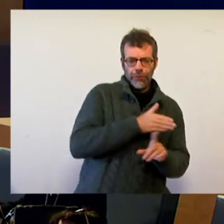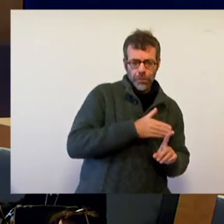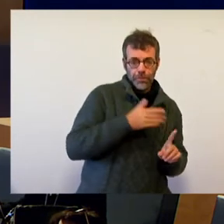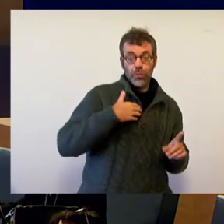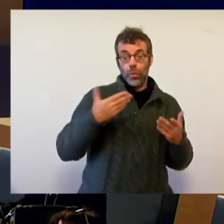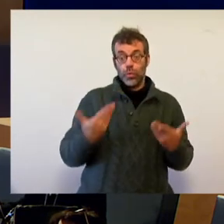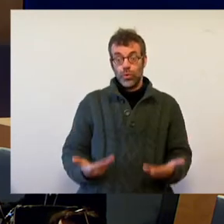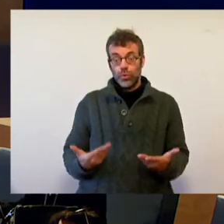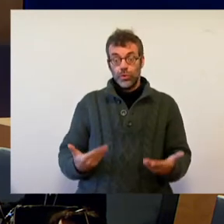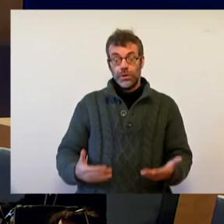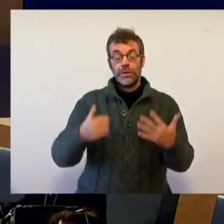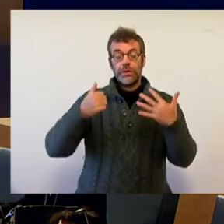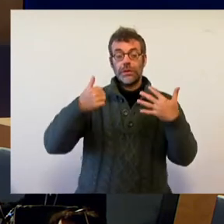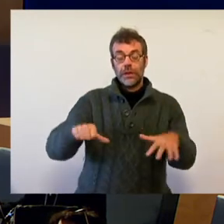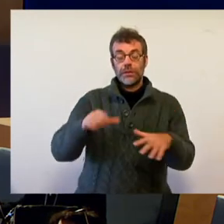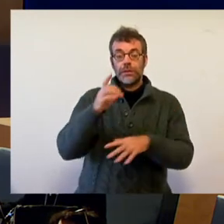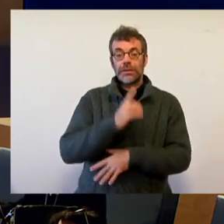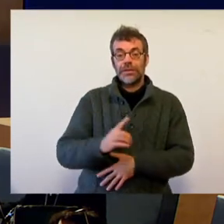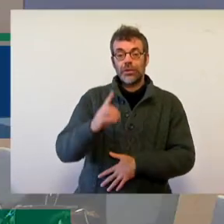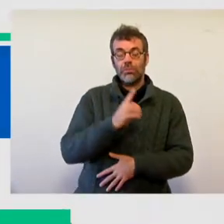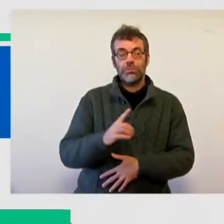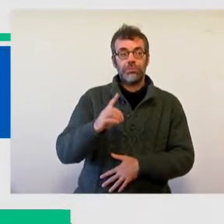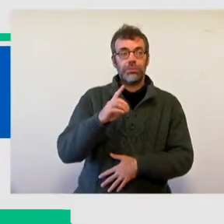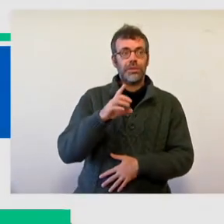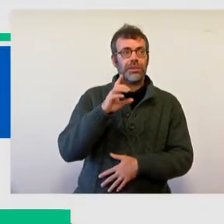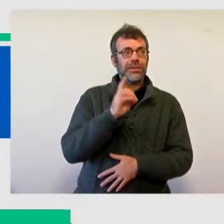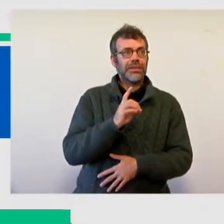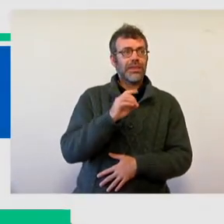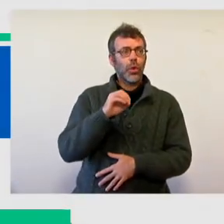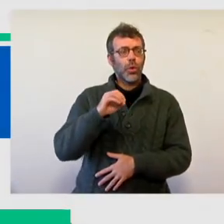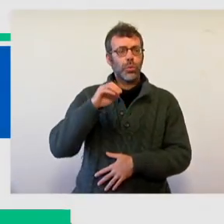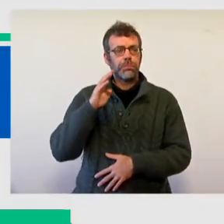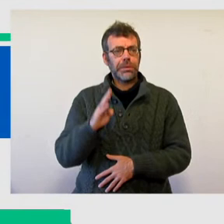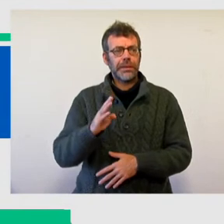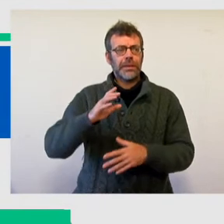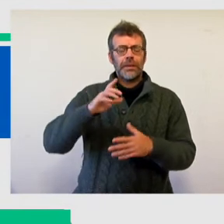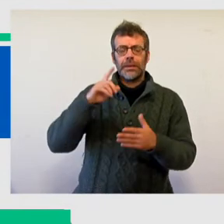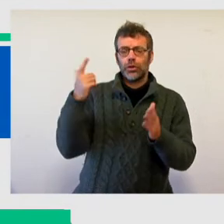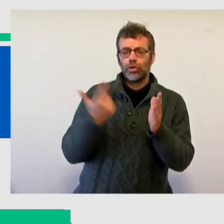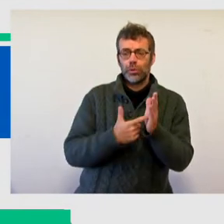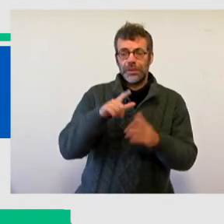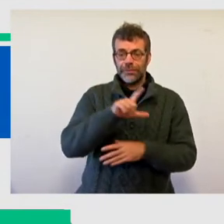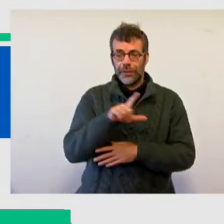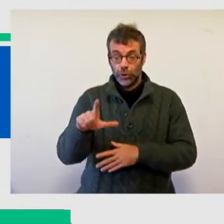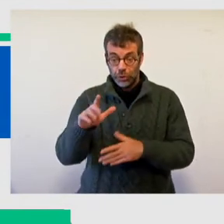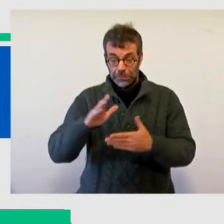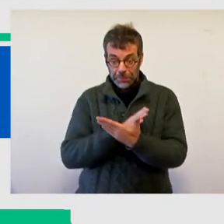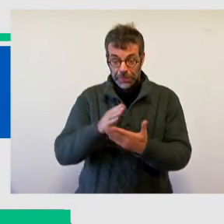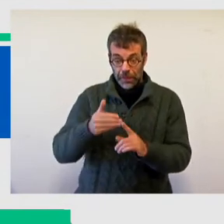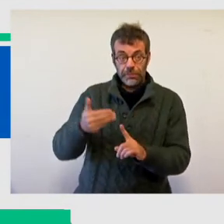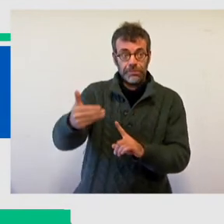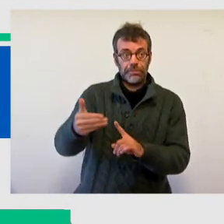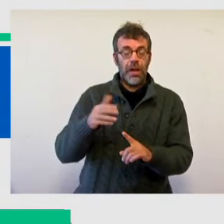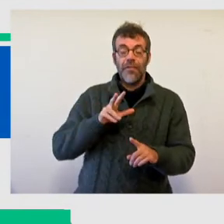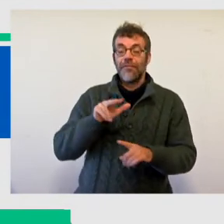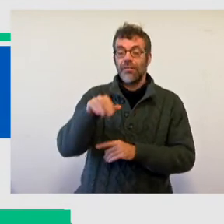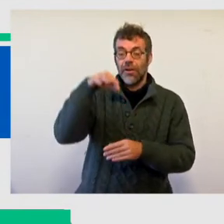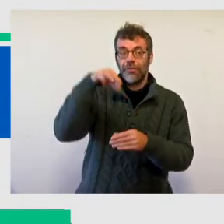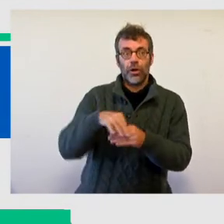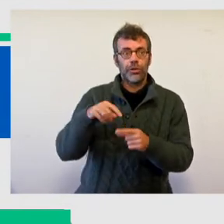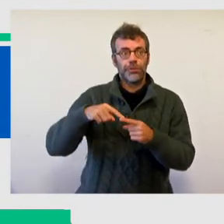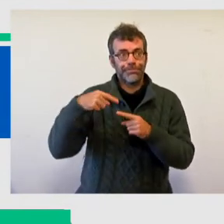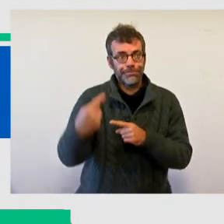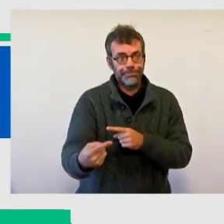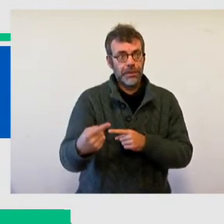DOB 2022. Et enfin, le 1er février 2022, dans le cadre du Conseil municipal, nous voterons le BP 2022.